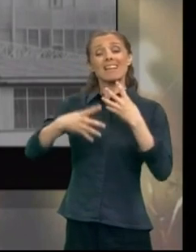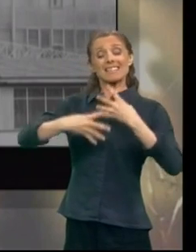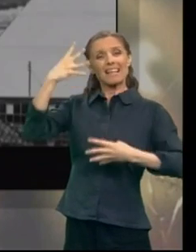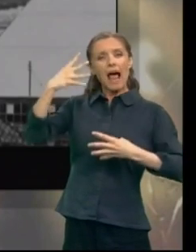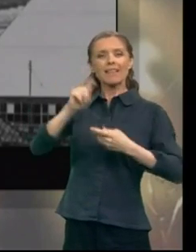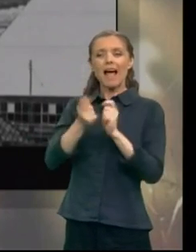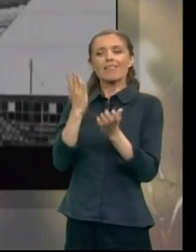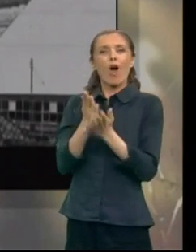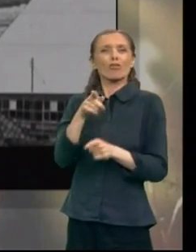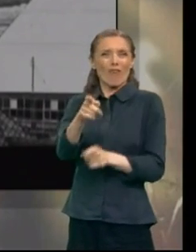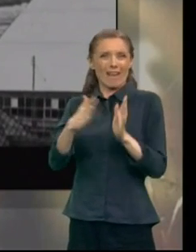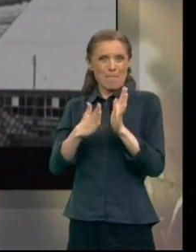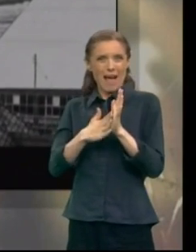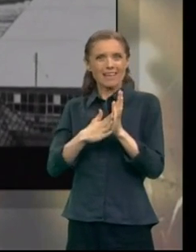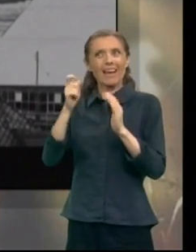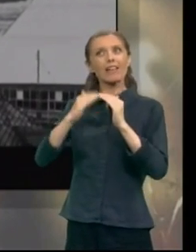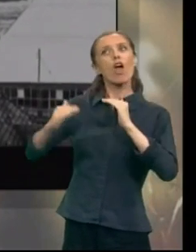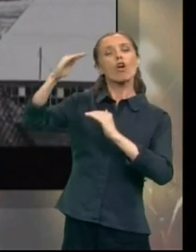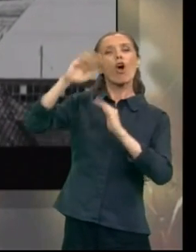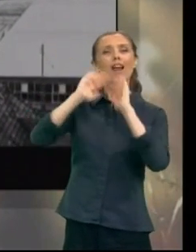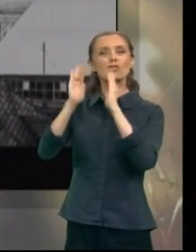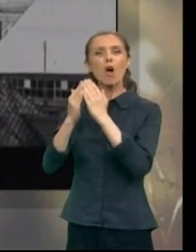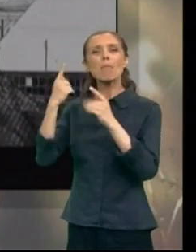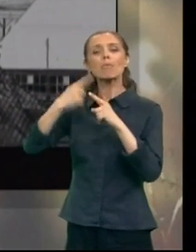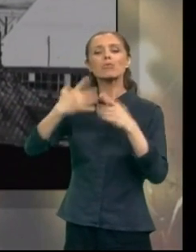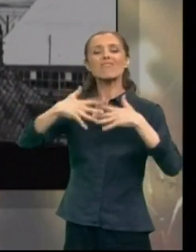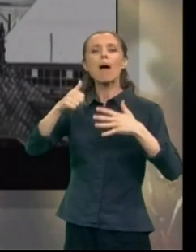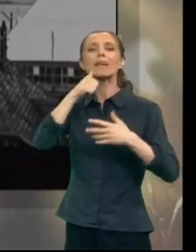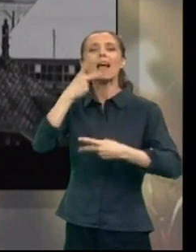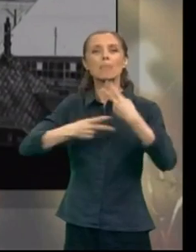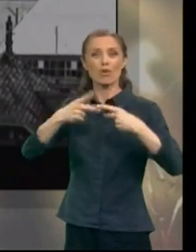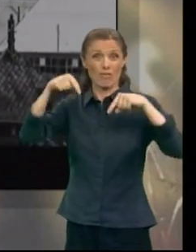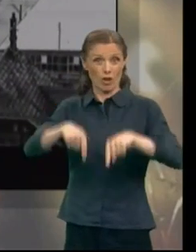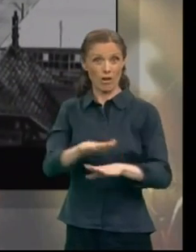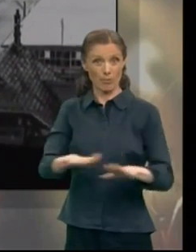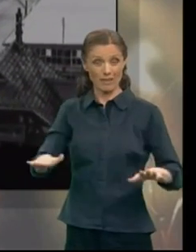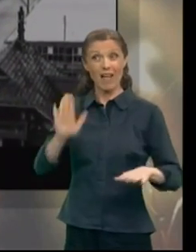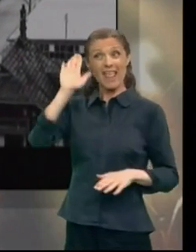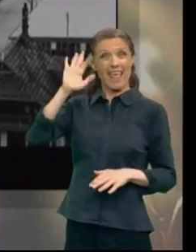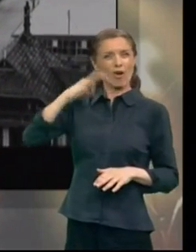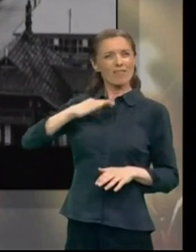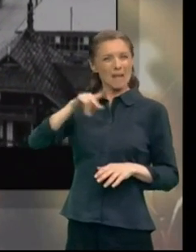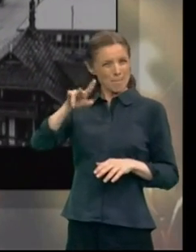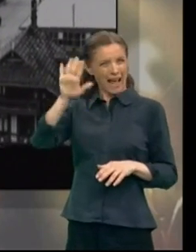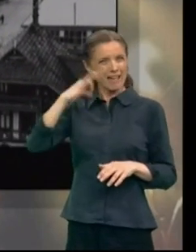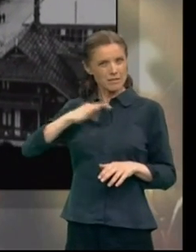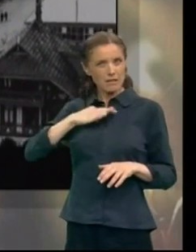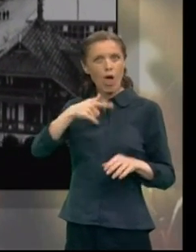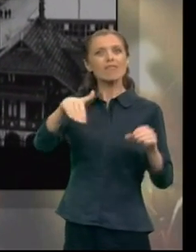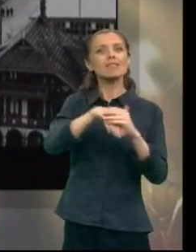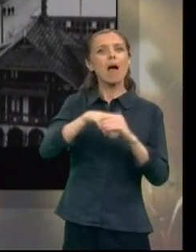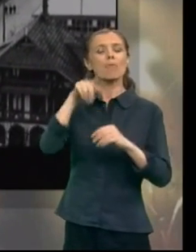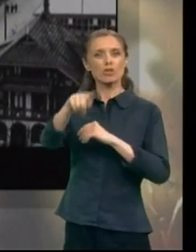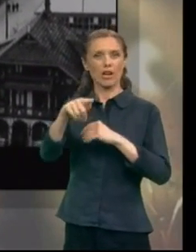i poslu, sa odajama na spratu i fabrikom i prodavnicom u prizemlju. 5 od 6 njegovih sinova zaposlilo se u fabrici na različitim